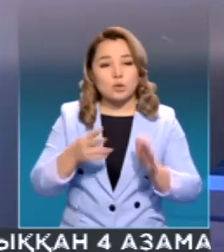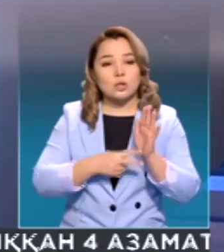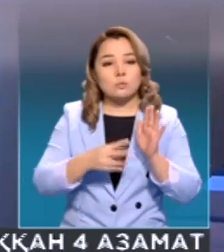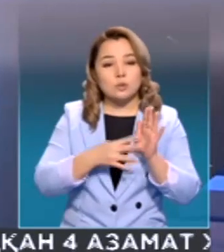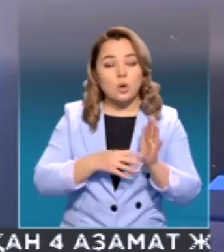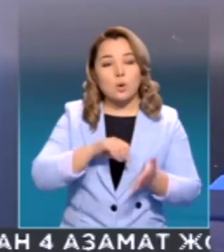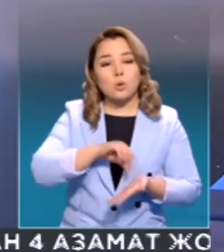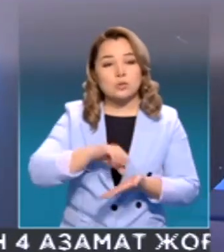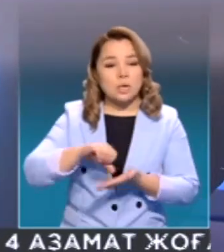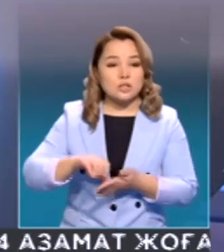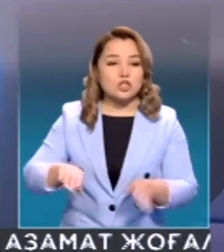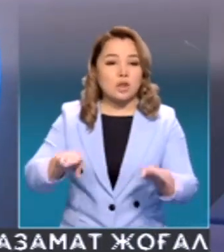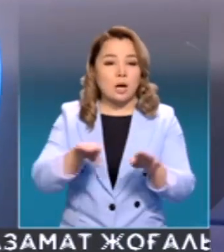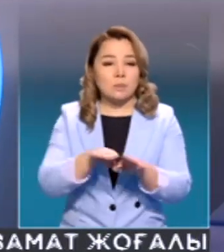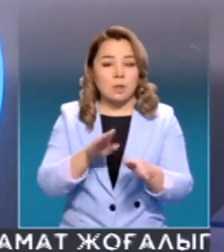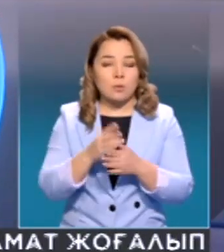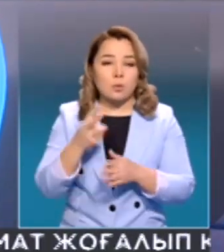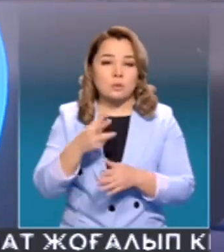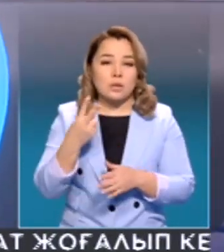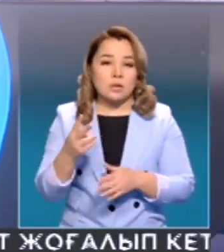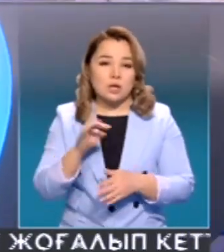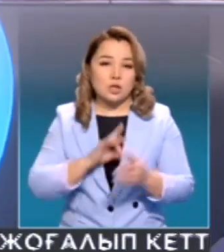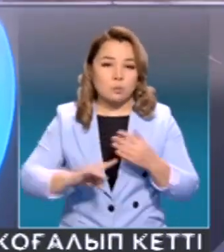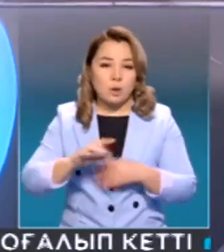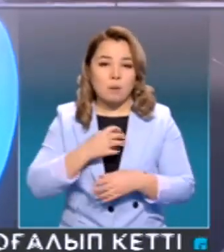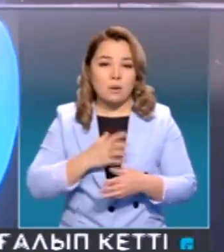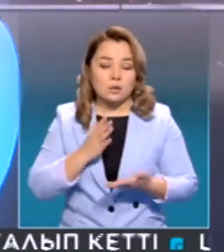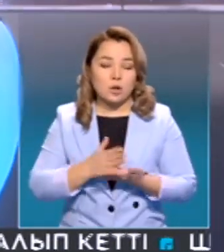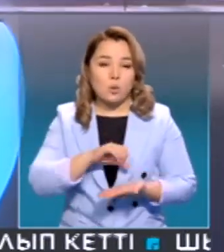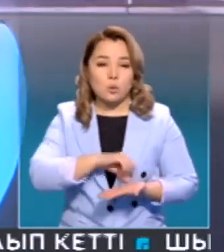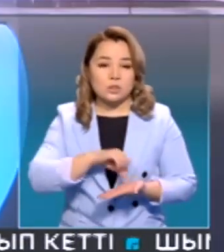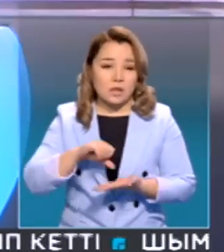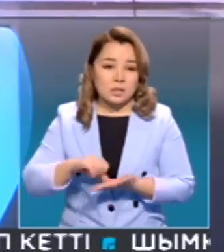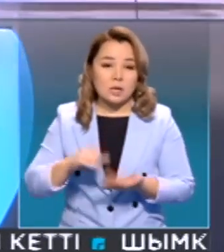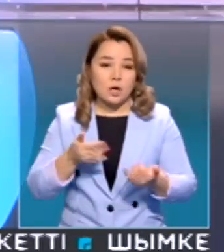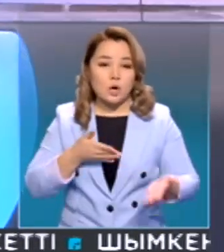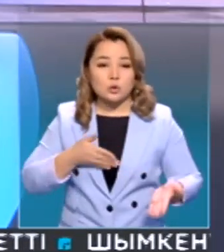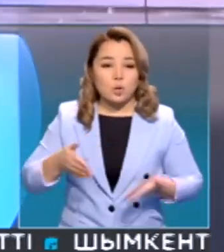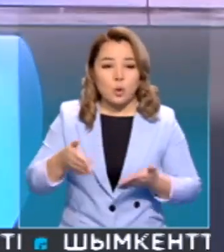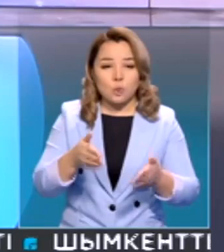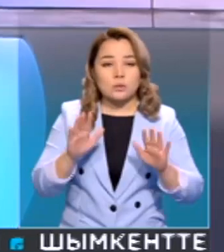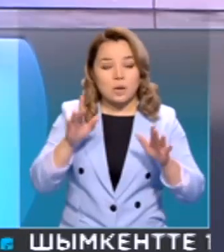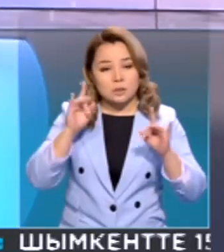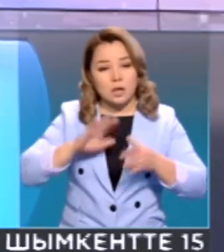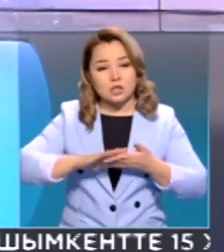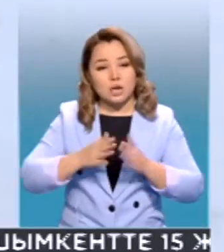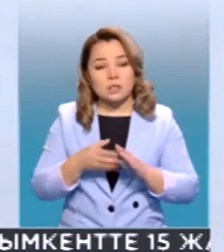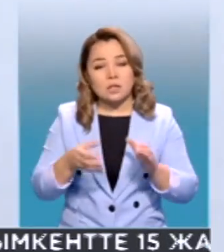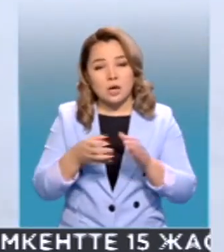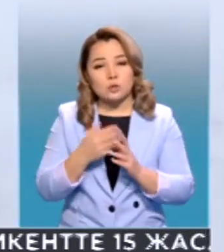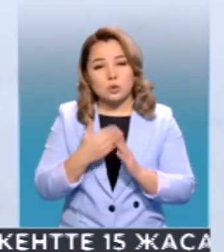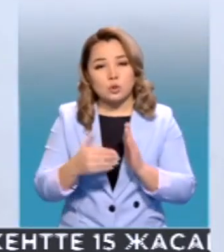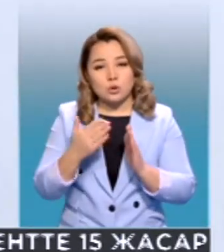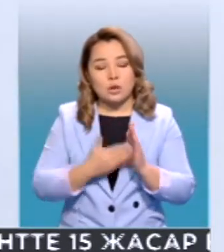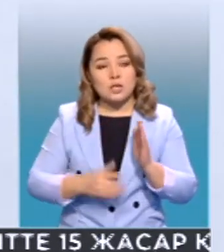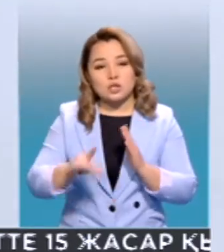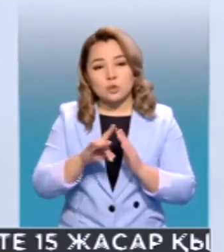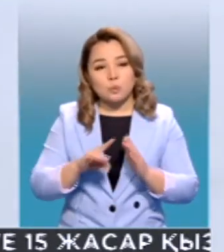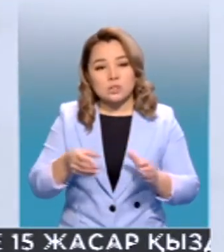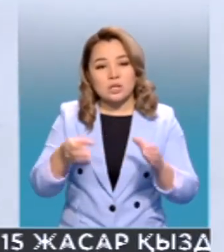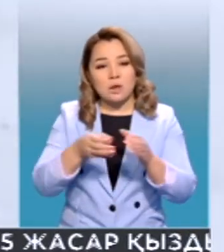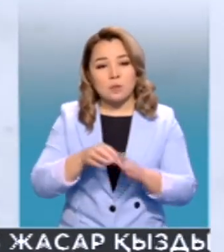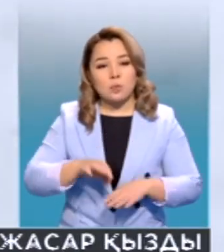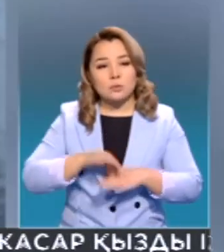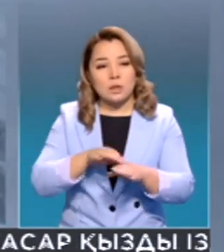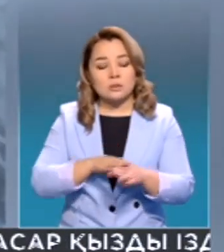79 учаскесі жабылды. Оның 32-сі республикалық маңызы бар учаске. Жолдарда болған төтенше жағдайды жою жөніндегі республикалық штаб